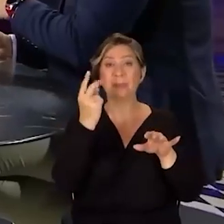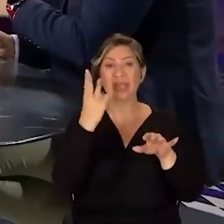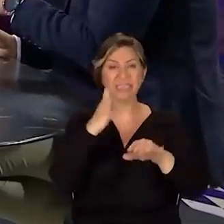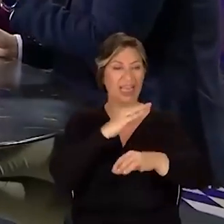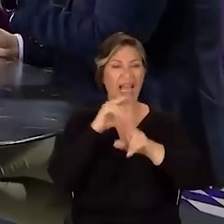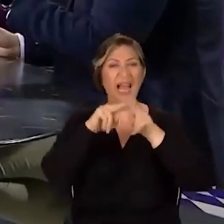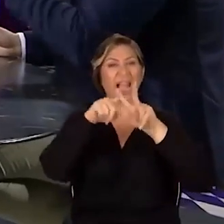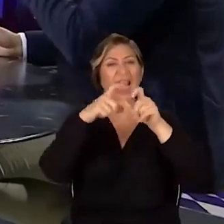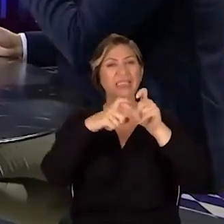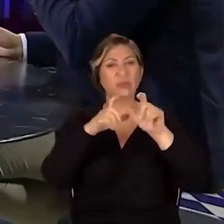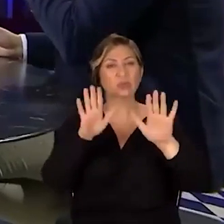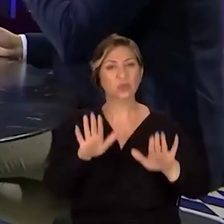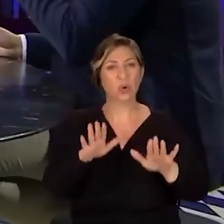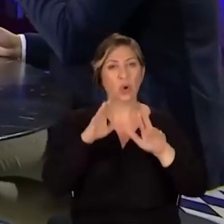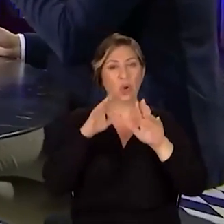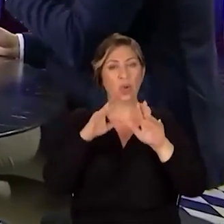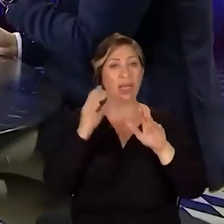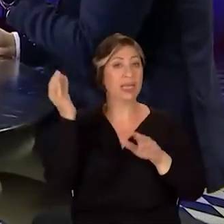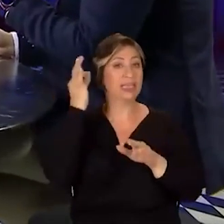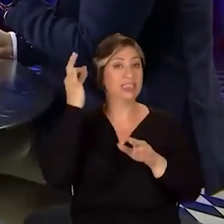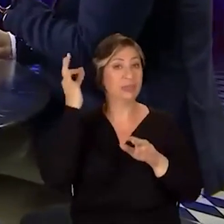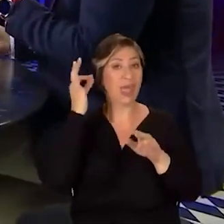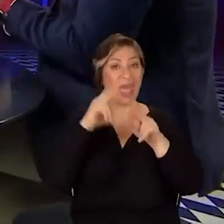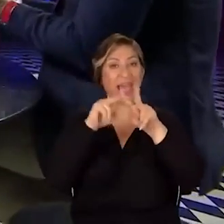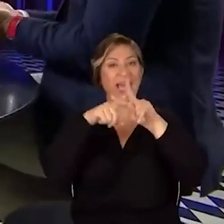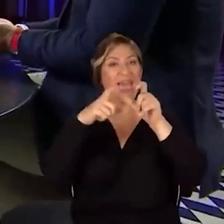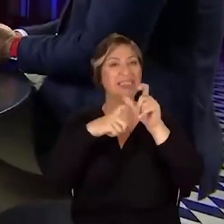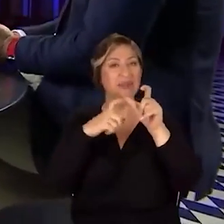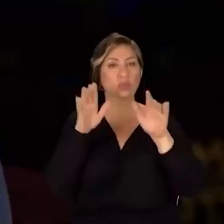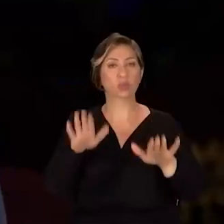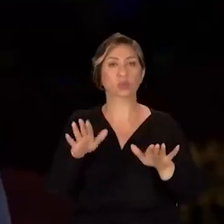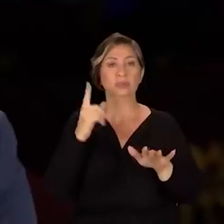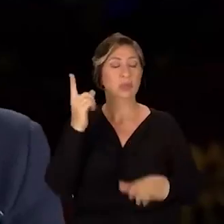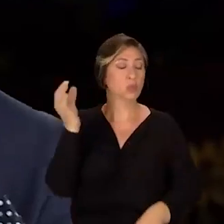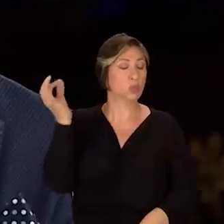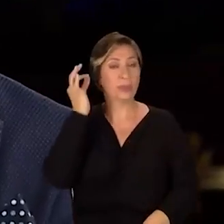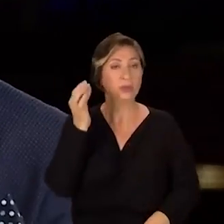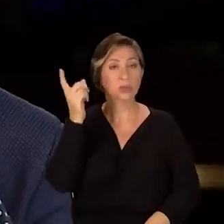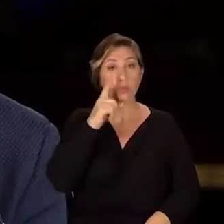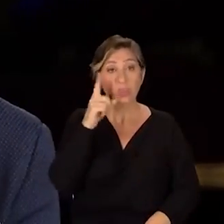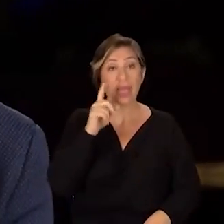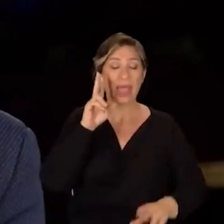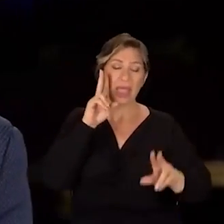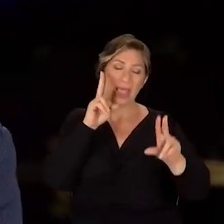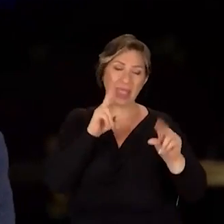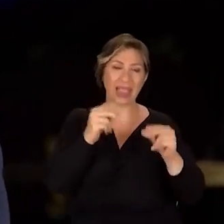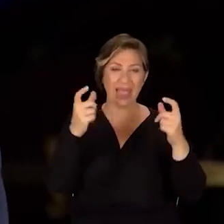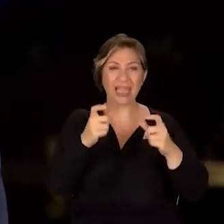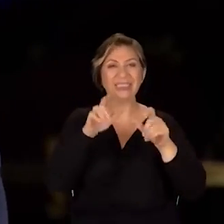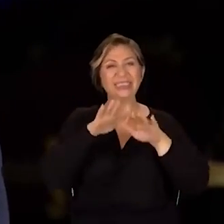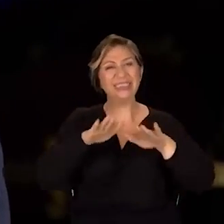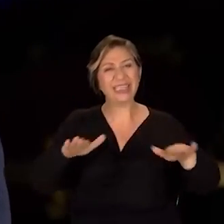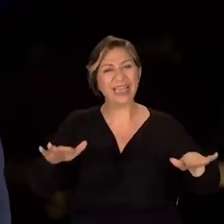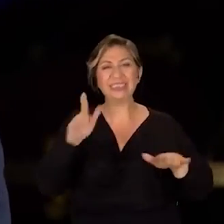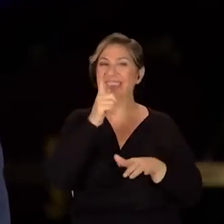kasımız duruyor. Bir tanesi auditor, yani işitme kasları. Hı hı. Çünkü bir şey duyabilirsiniz. O yüzden de yatılan yerin biraz sakin,